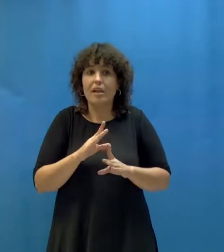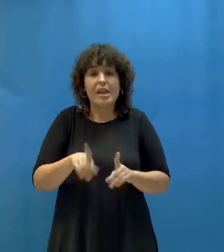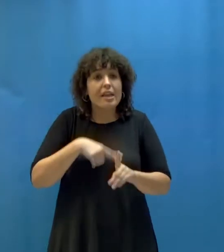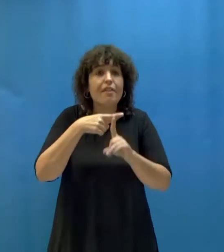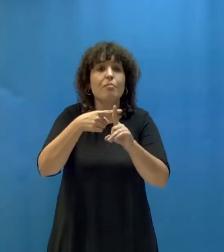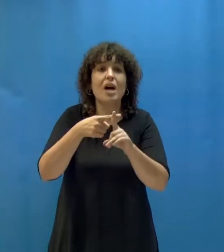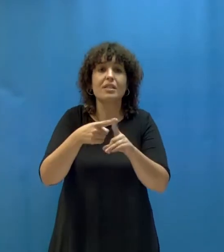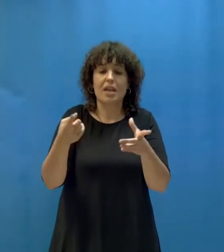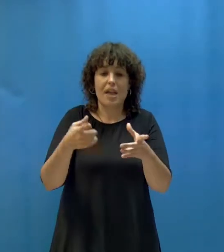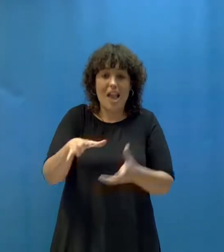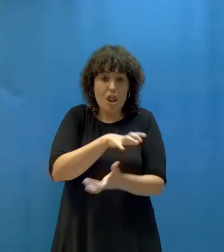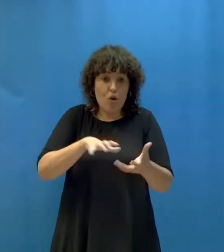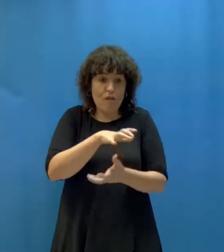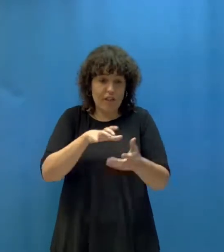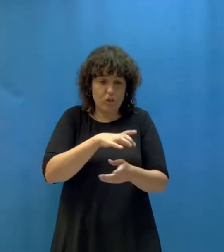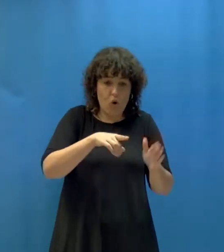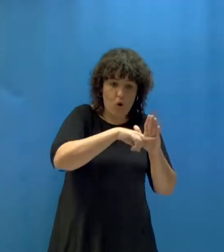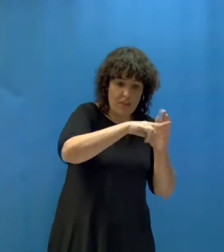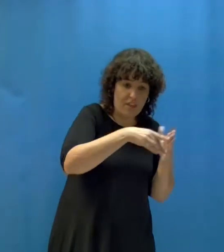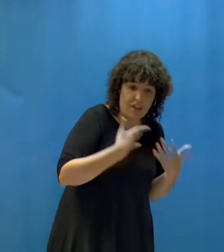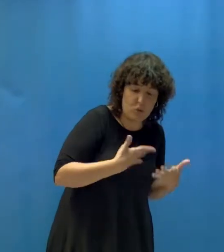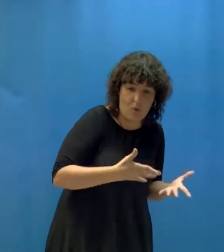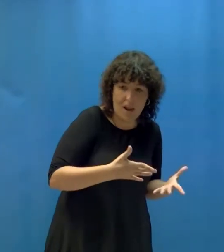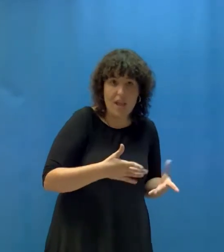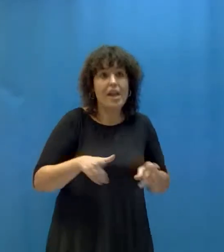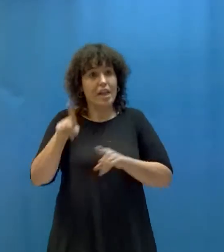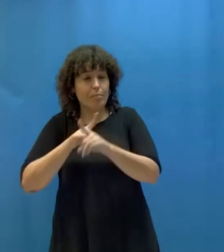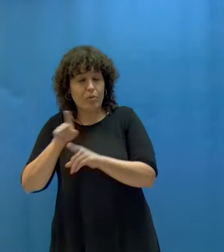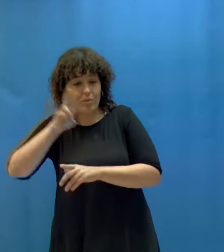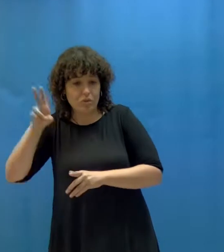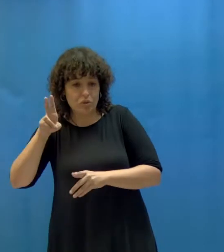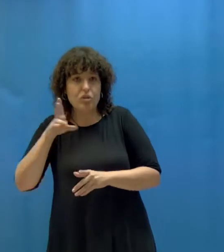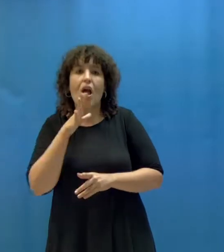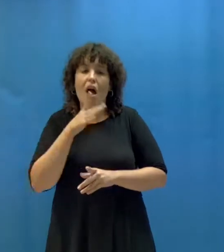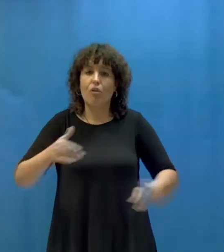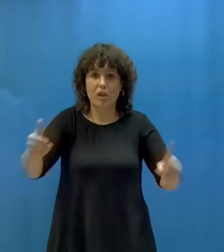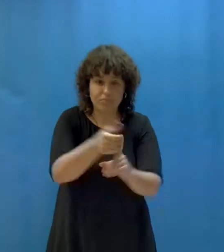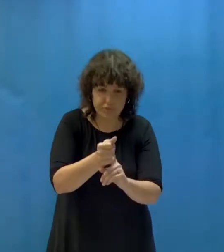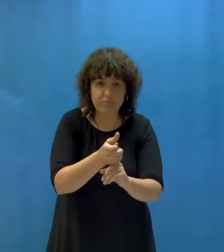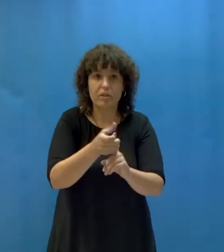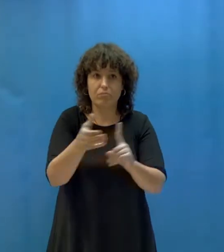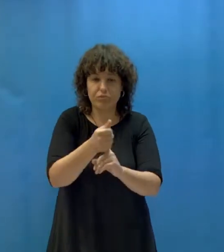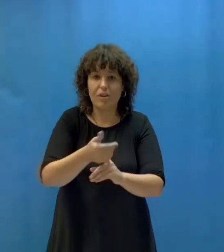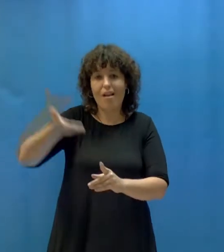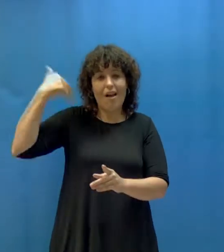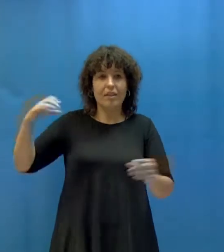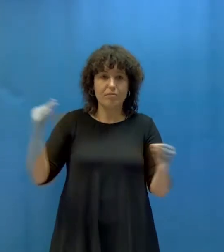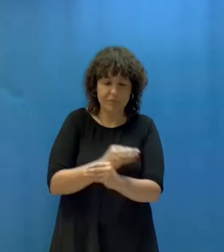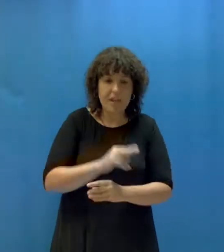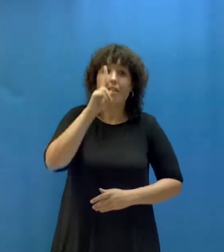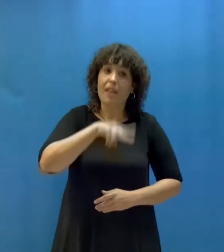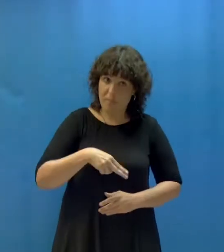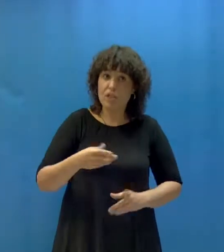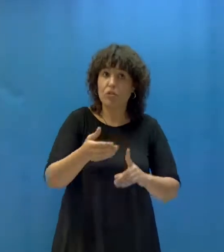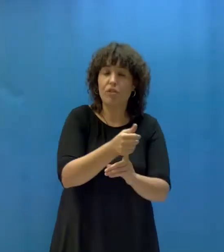entre l'ordenança actual i estàndards urbanístics. És a dir, eren contradictoris. També soluciona problemes relatius a canvis